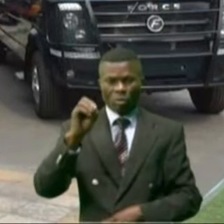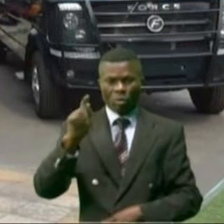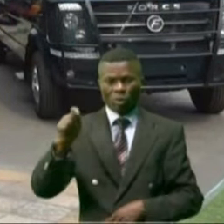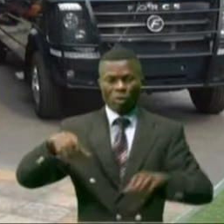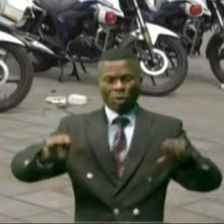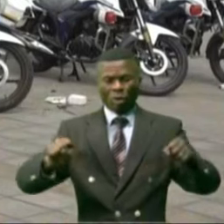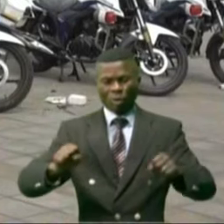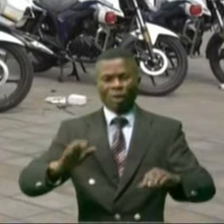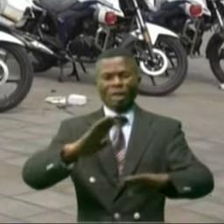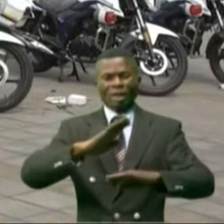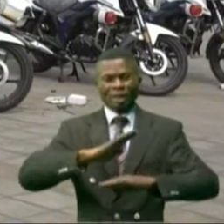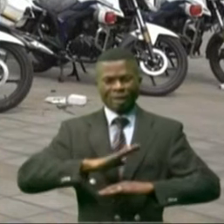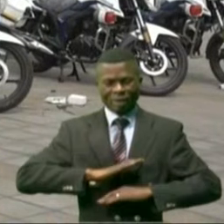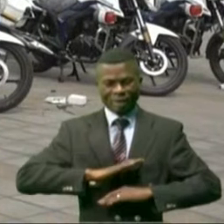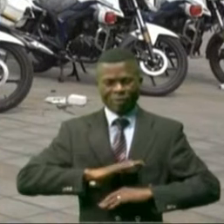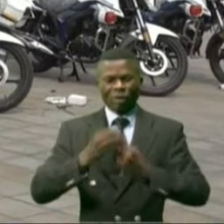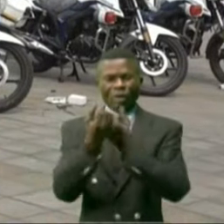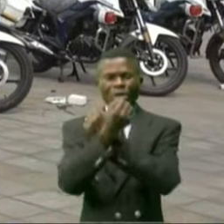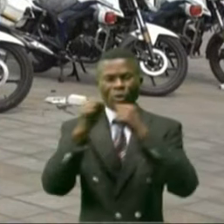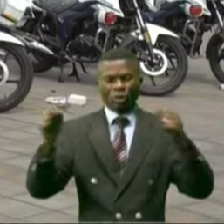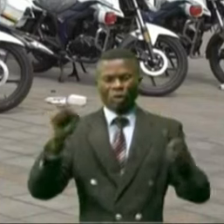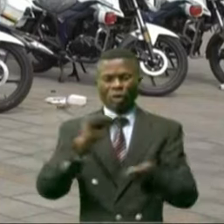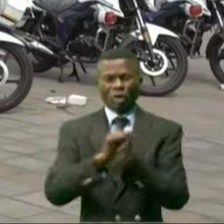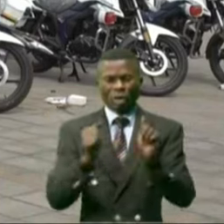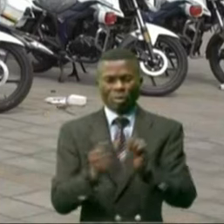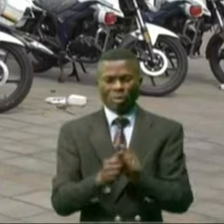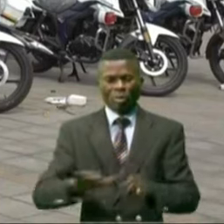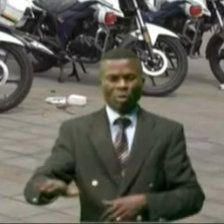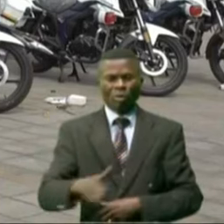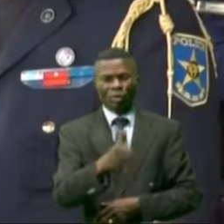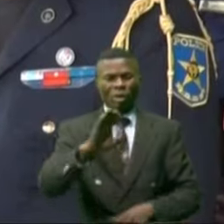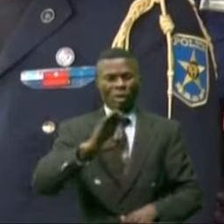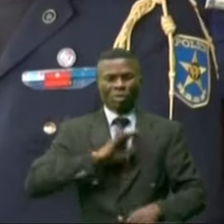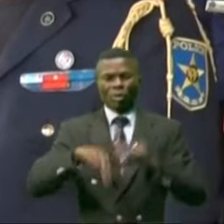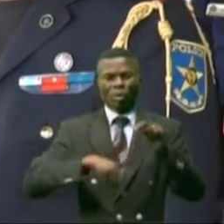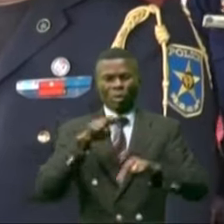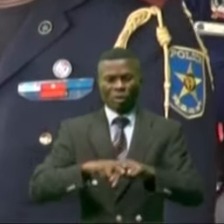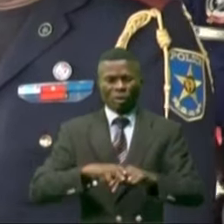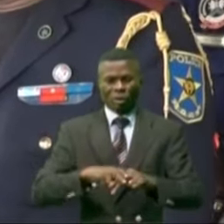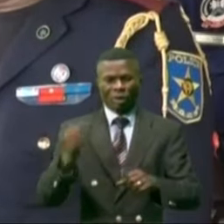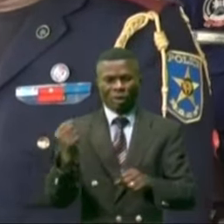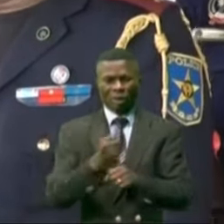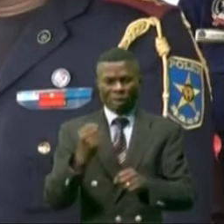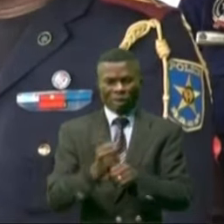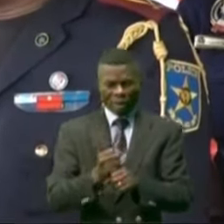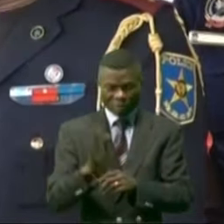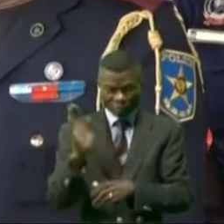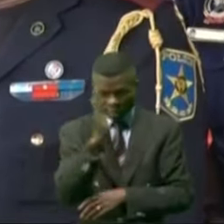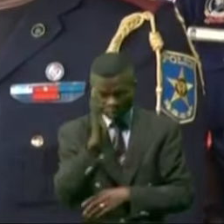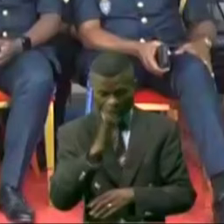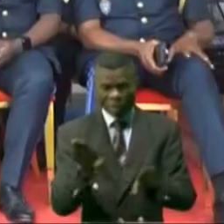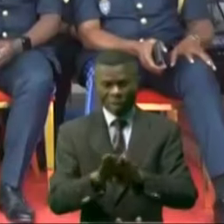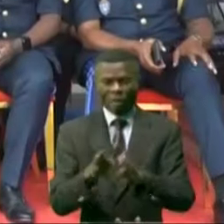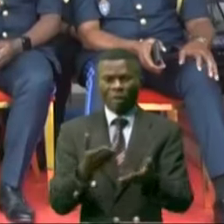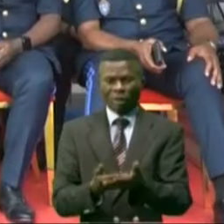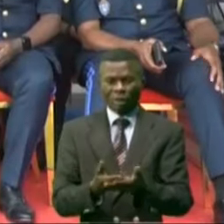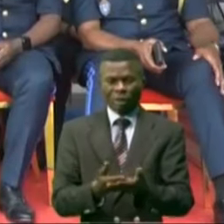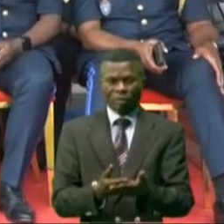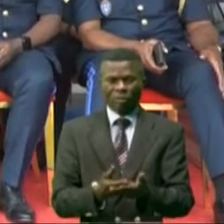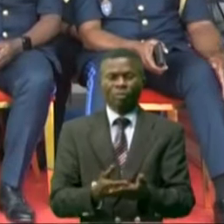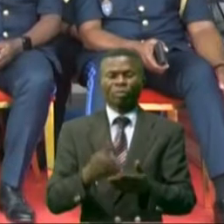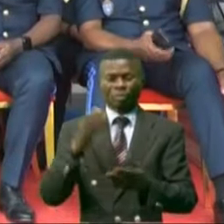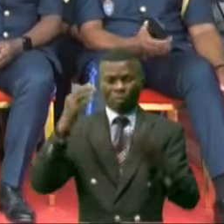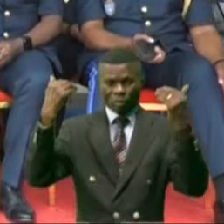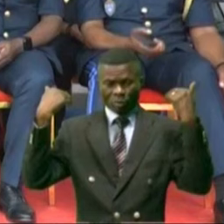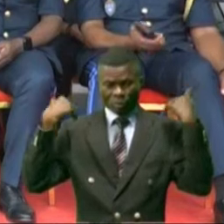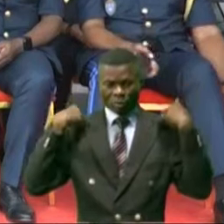viennent soulager et désengorger les problèmes de la mobilité de la police dans les opérations sur terrain. Le patron de la sécurité,